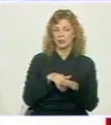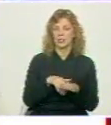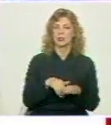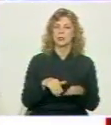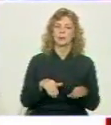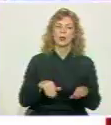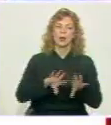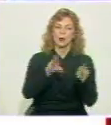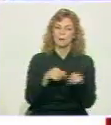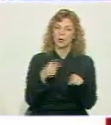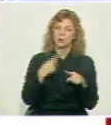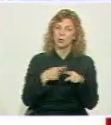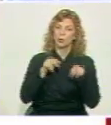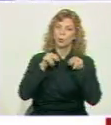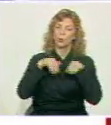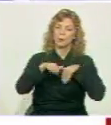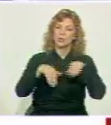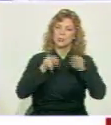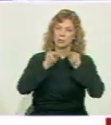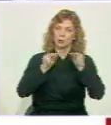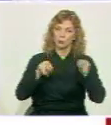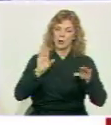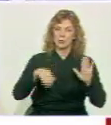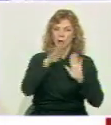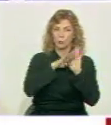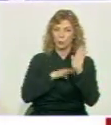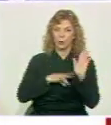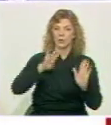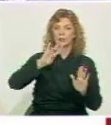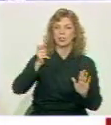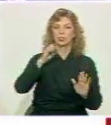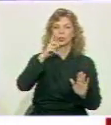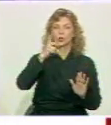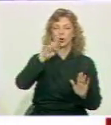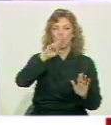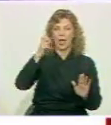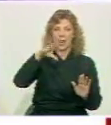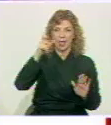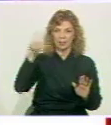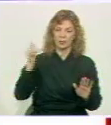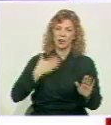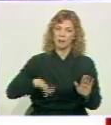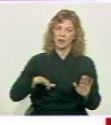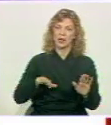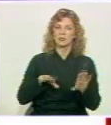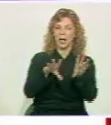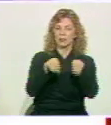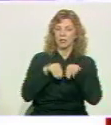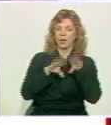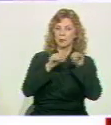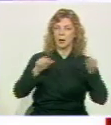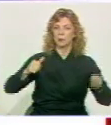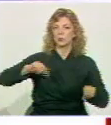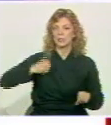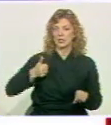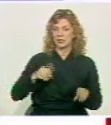demarat împreună cu Ministerul Educației acest proiect intitulat Hidroelectrica Viitorului, care are ca scop să-i convingă pe tineri să aleagă o meserie în